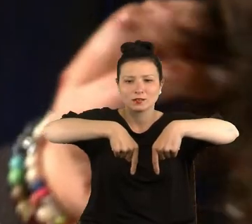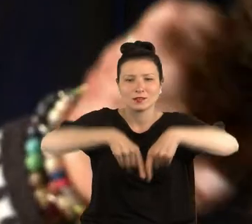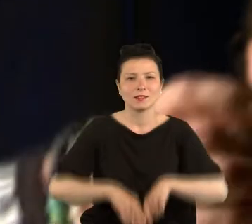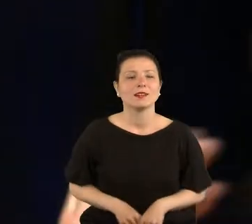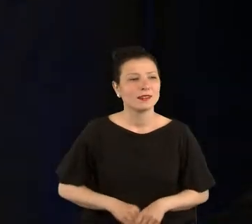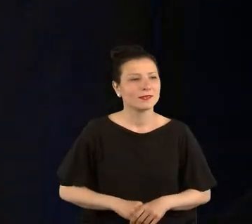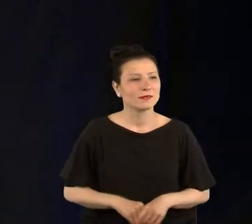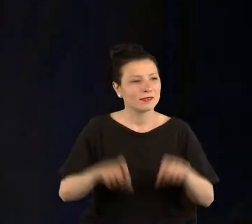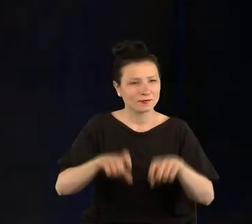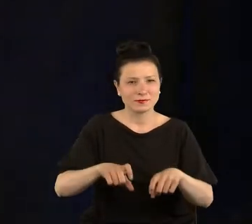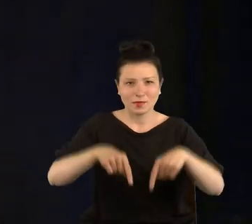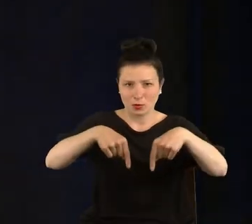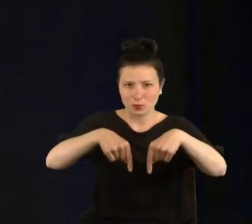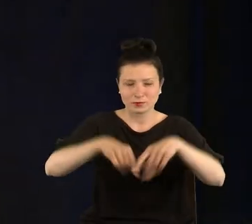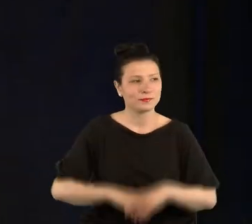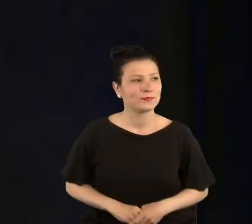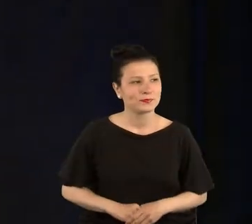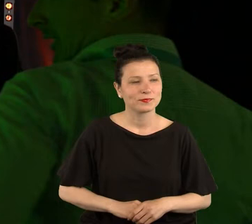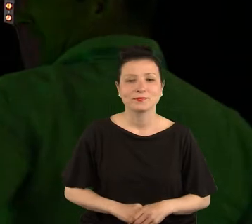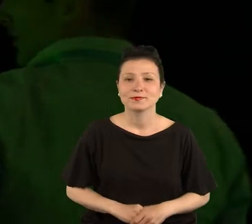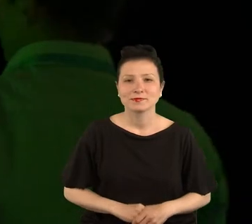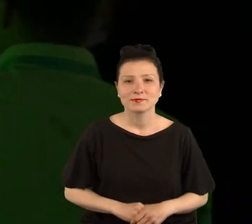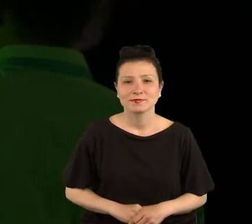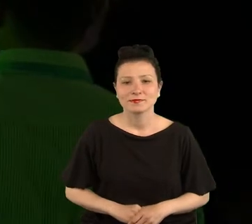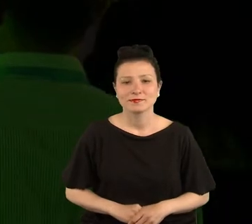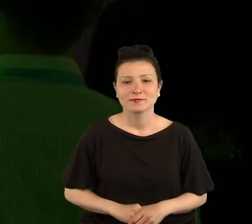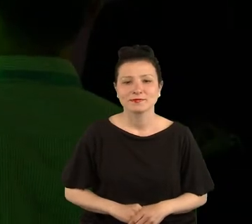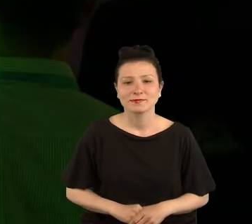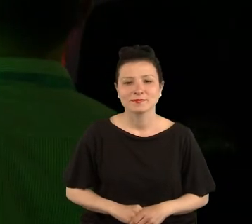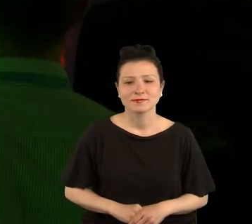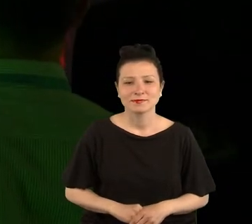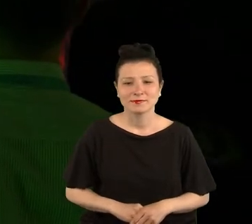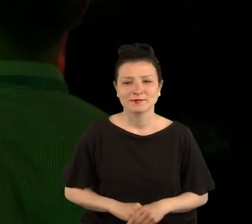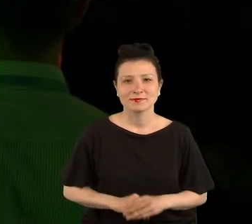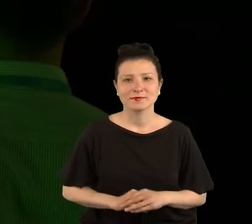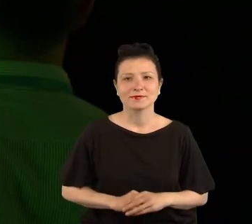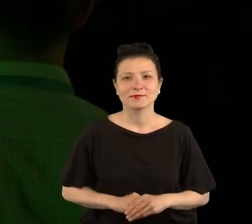Ja prawie, ale troszkę jeszcze brakuje.